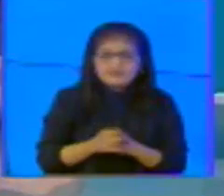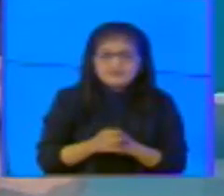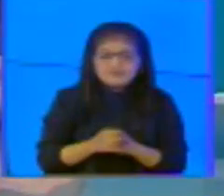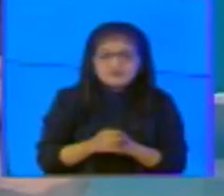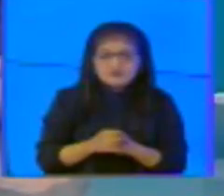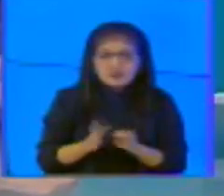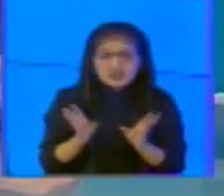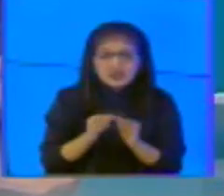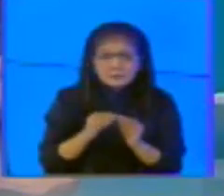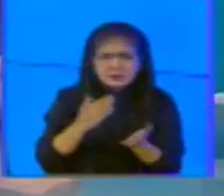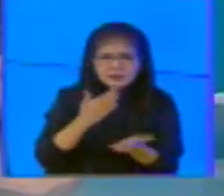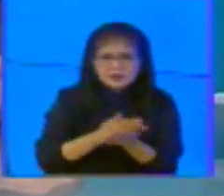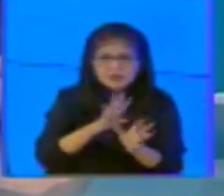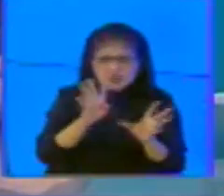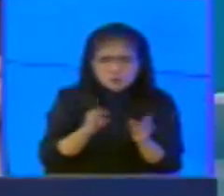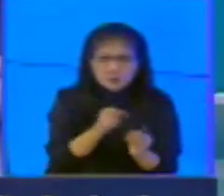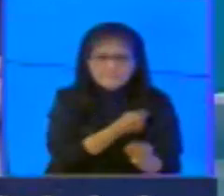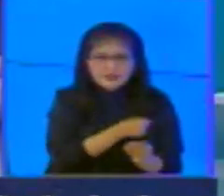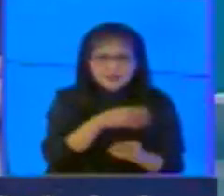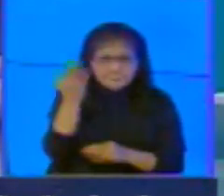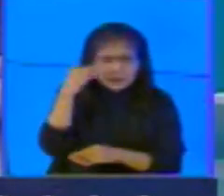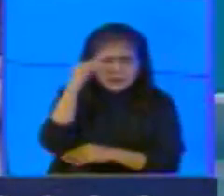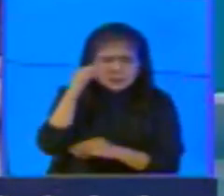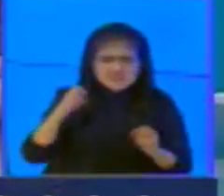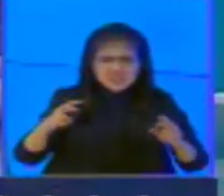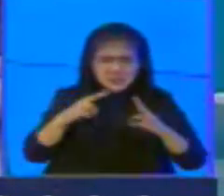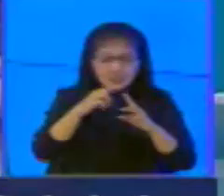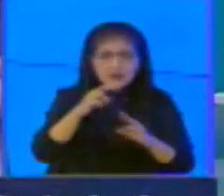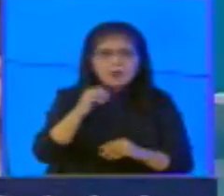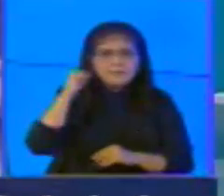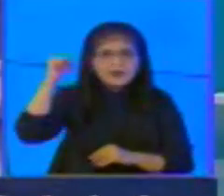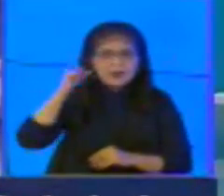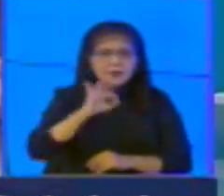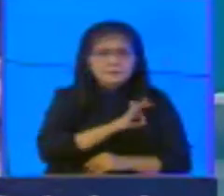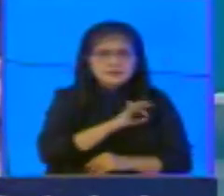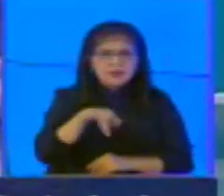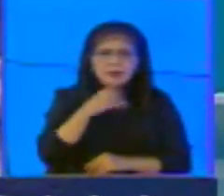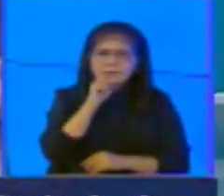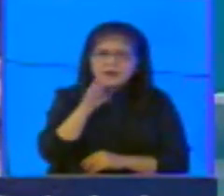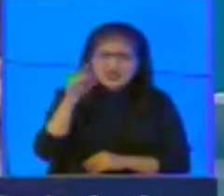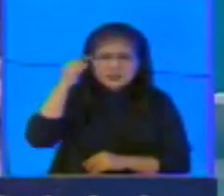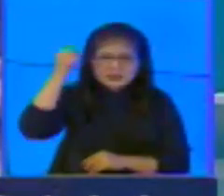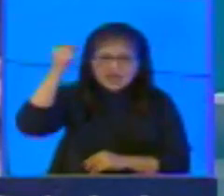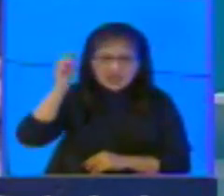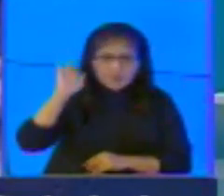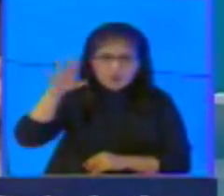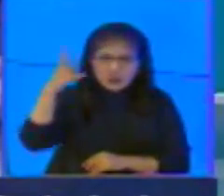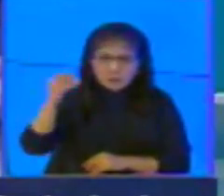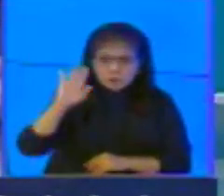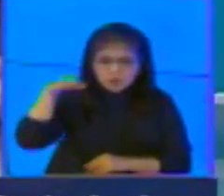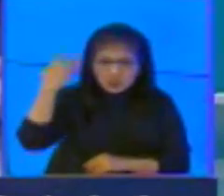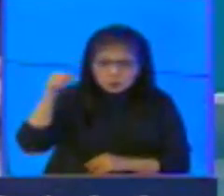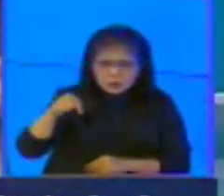Rapat terbatas dengan sejumlah menteri pagi tadi di Istana Negara, Presiden Joko Widodo juga menyampaikan rencana untuk menghadapi mudik pada tahun